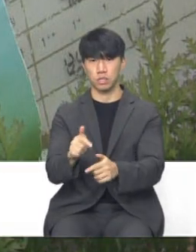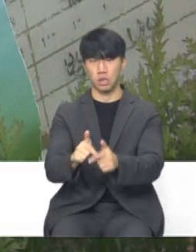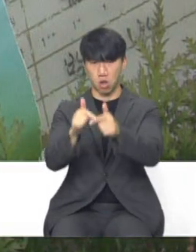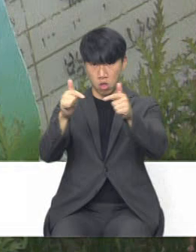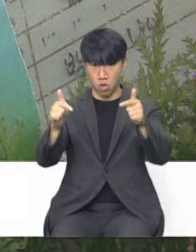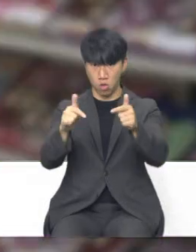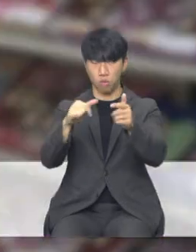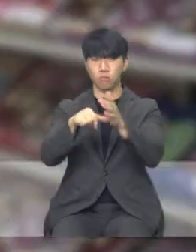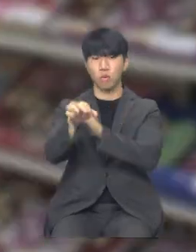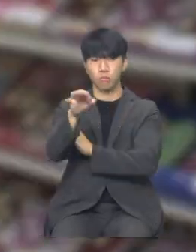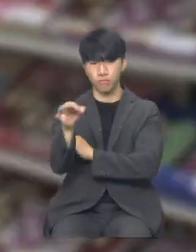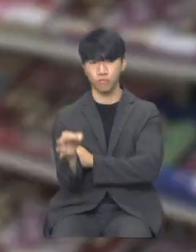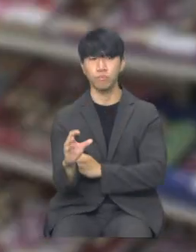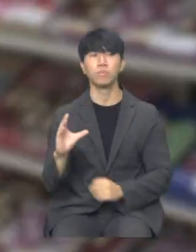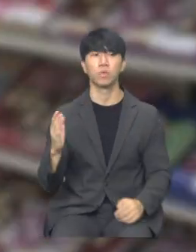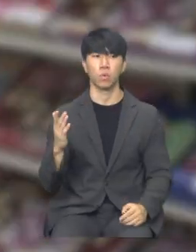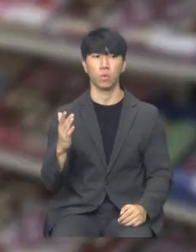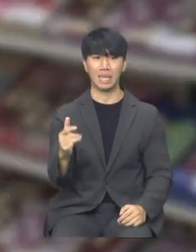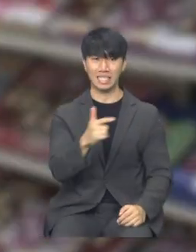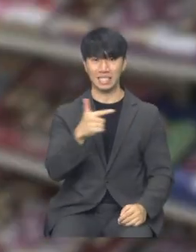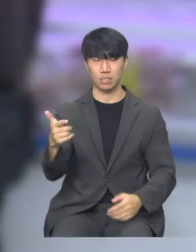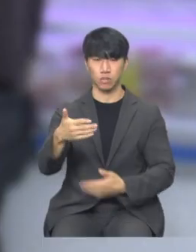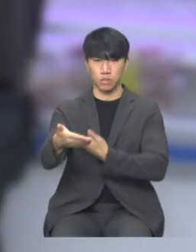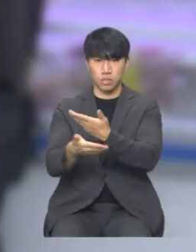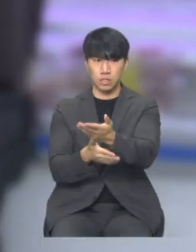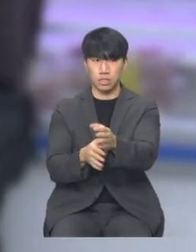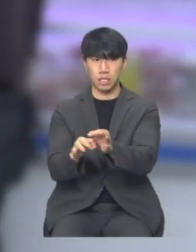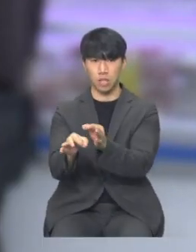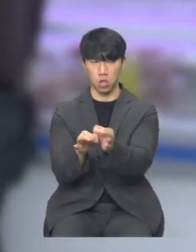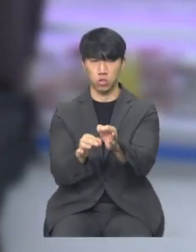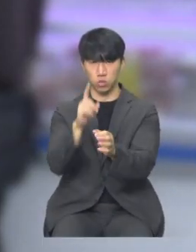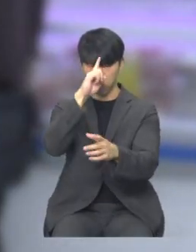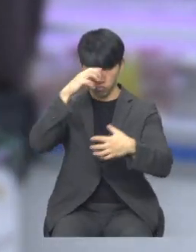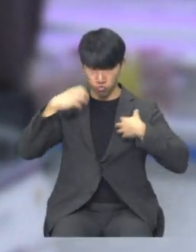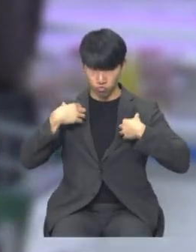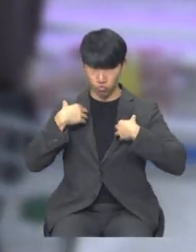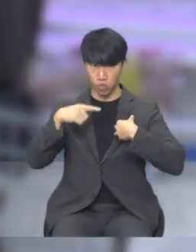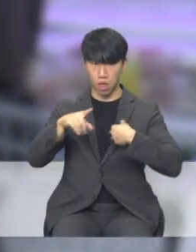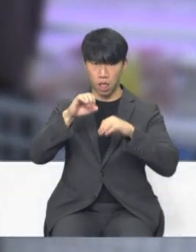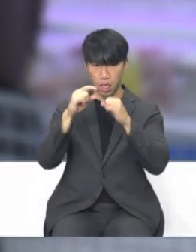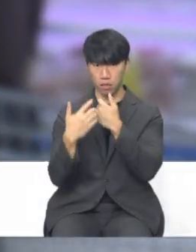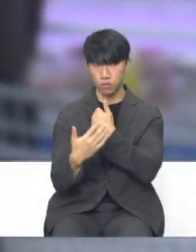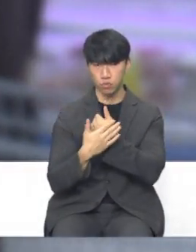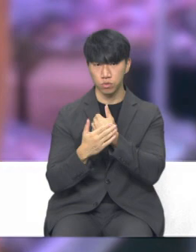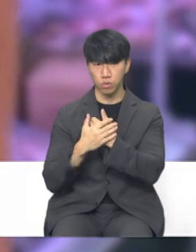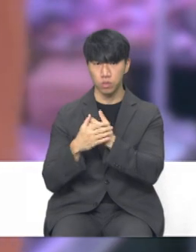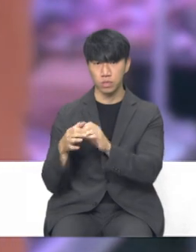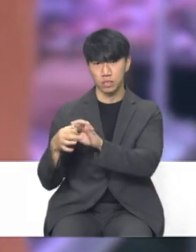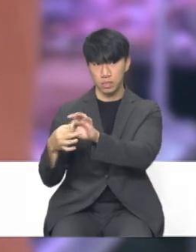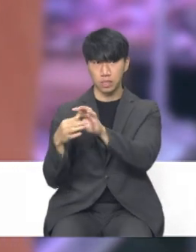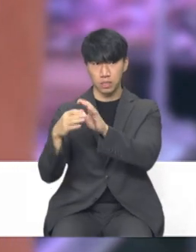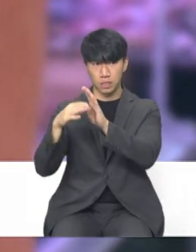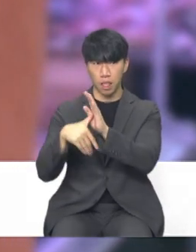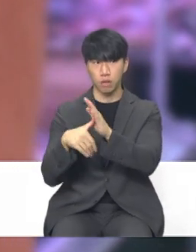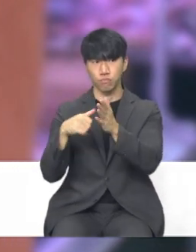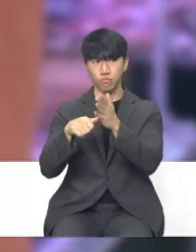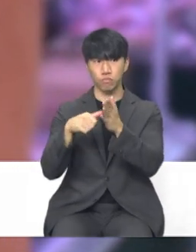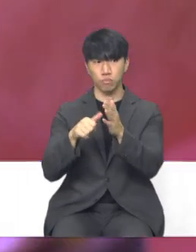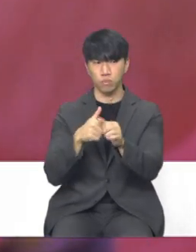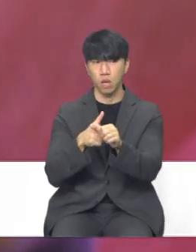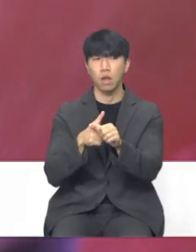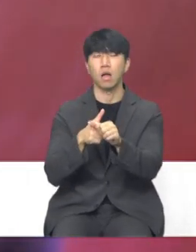내렸습니다. 대형 유통업체에선 정부의 농축수산물 할인 지원 연계 시 품목에 따라